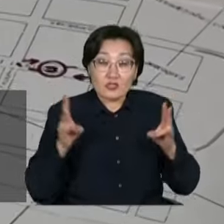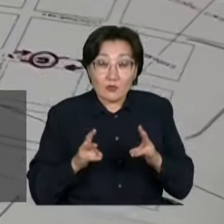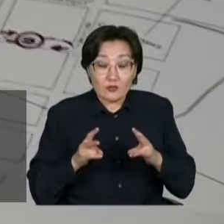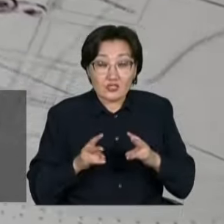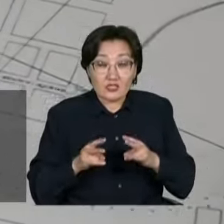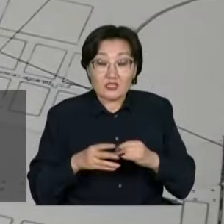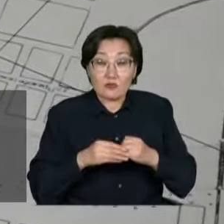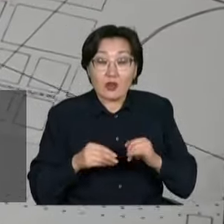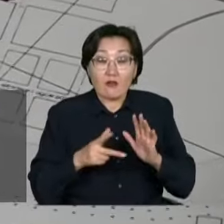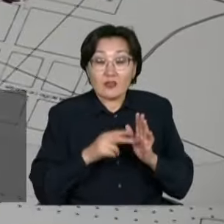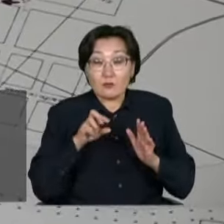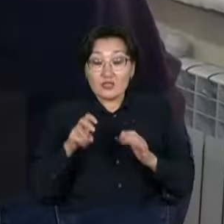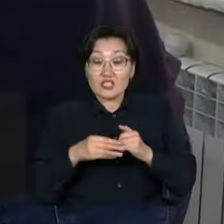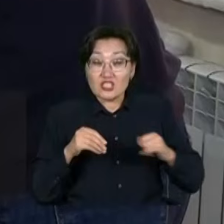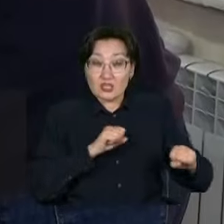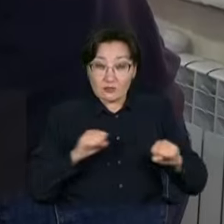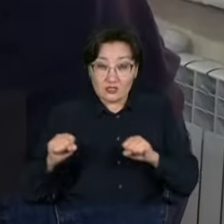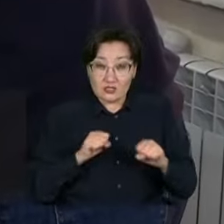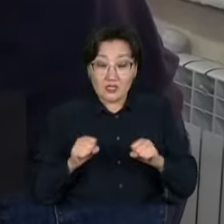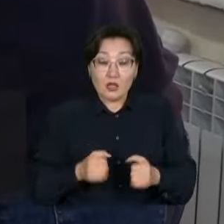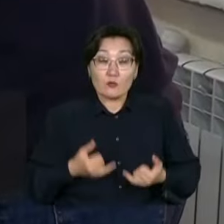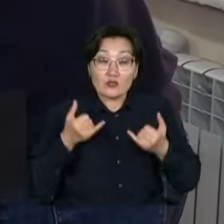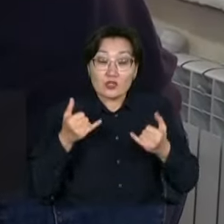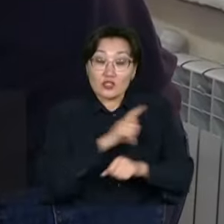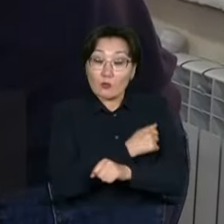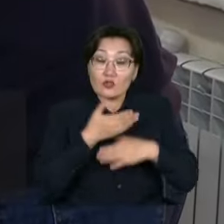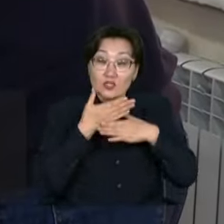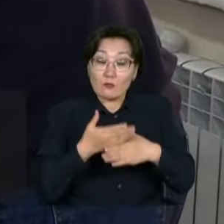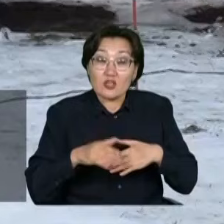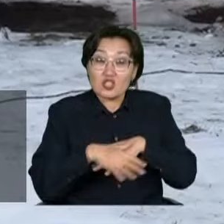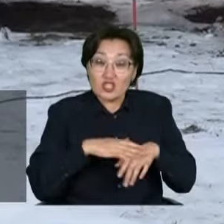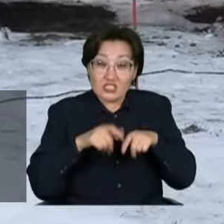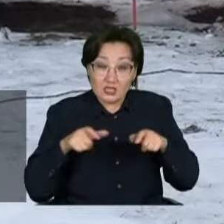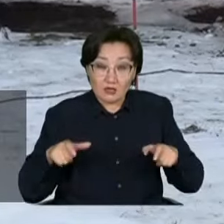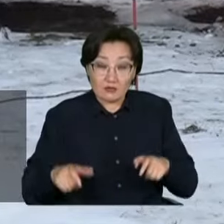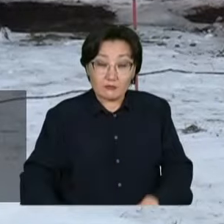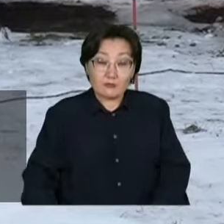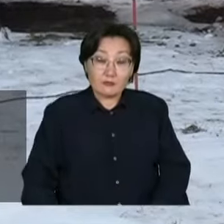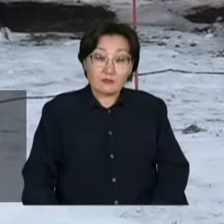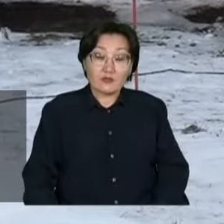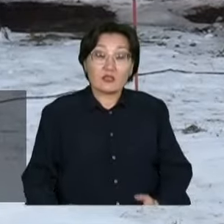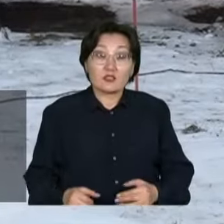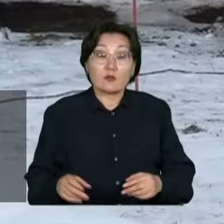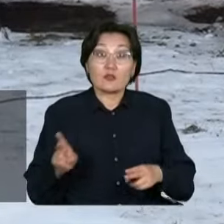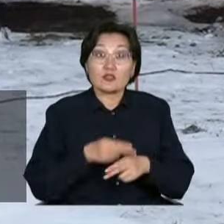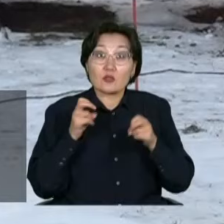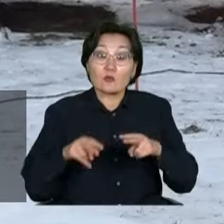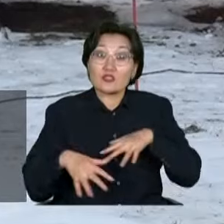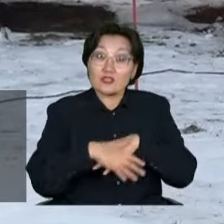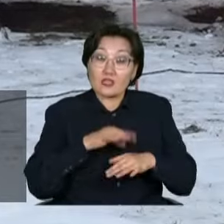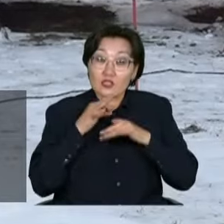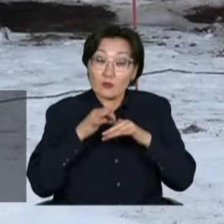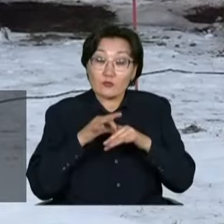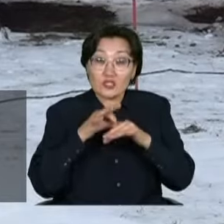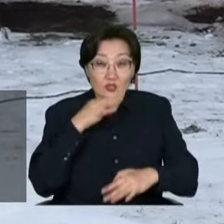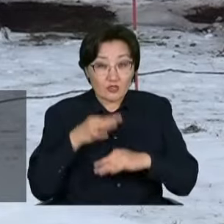разрушительного 8-бального землетрясения и оказывать медпомощь жителям. За безопасность жителей несет